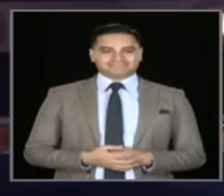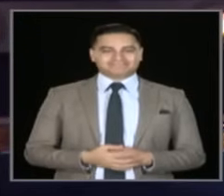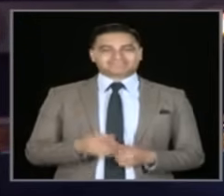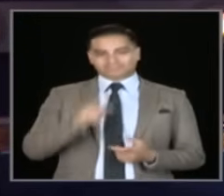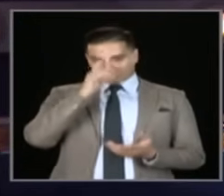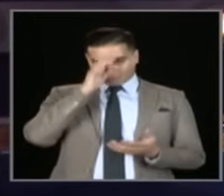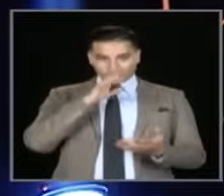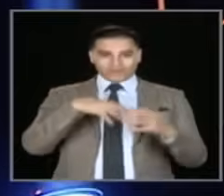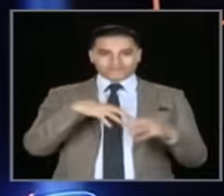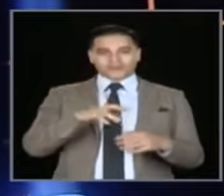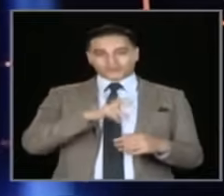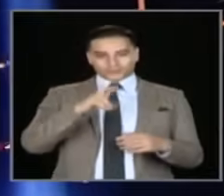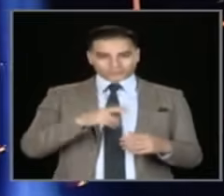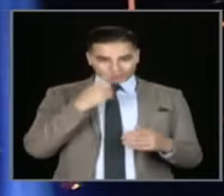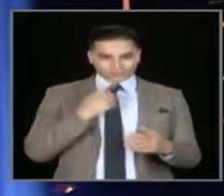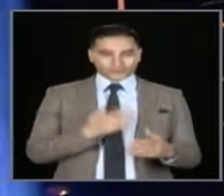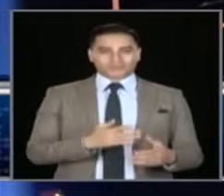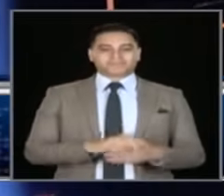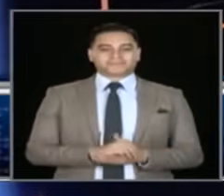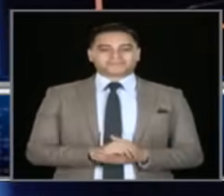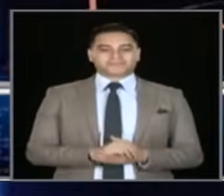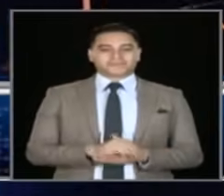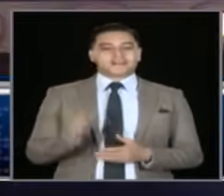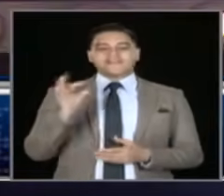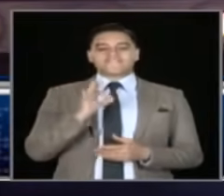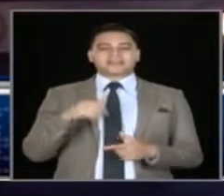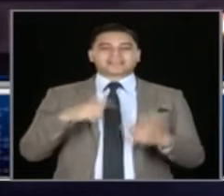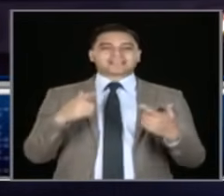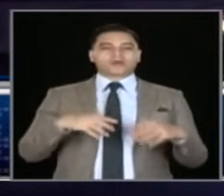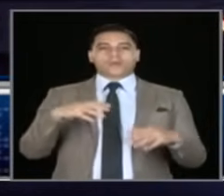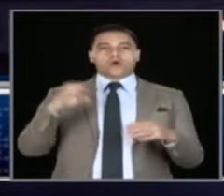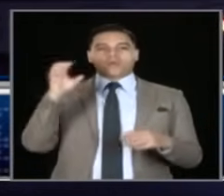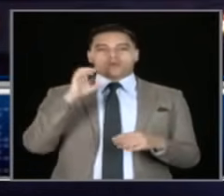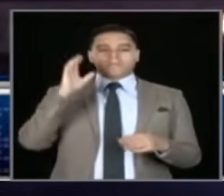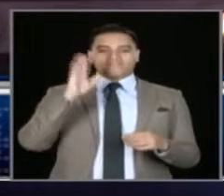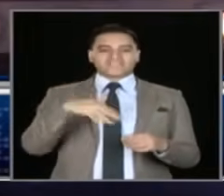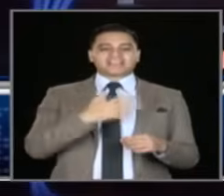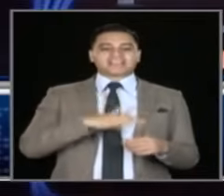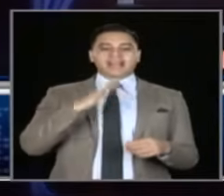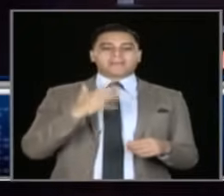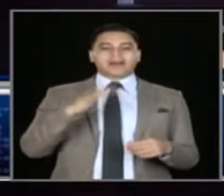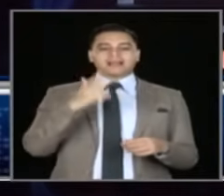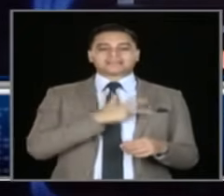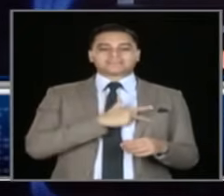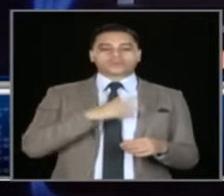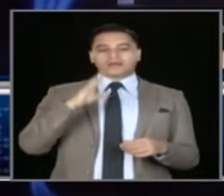جغرافيا والسؤال. في أي دولة أوروبية يقع جبل كريفان؟